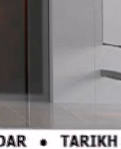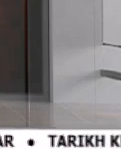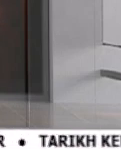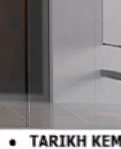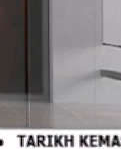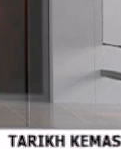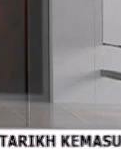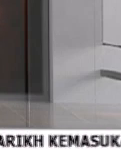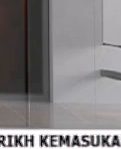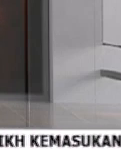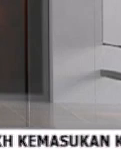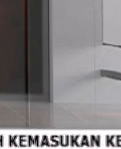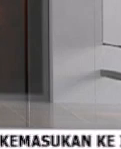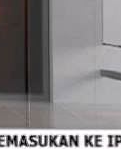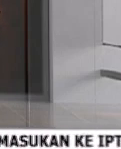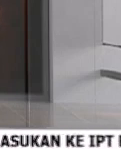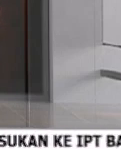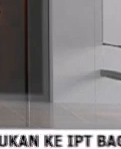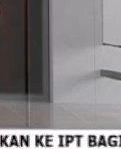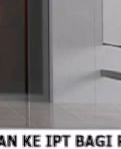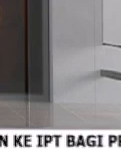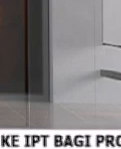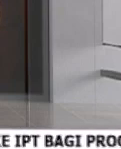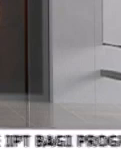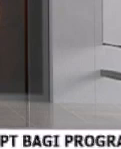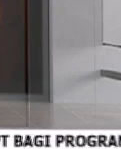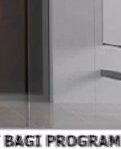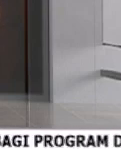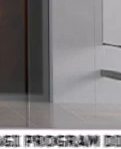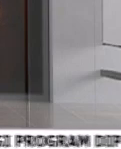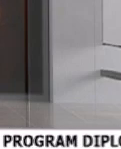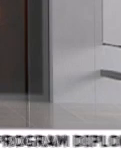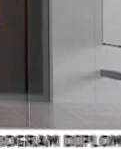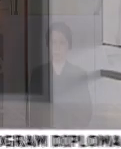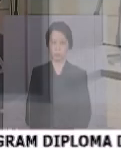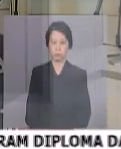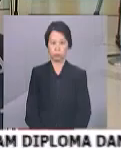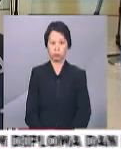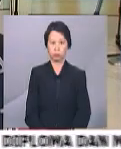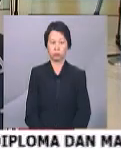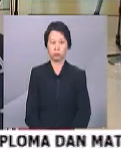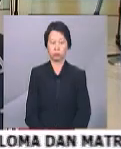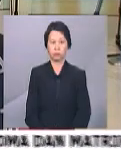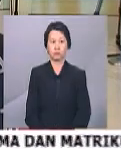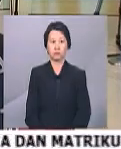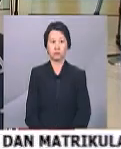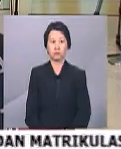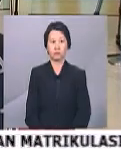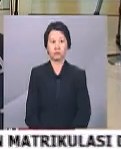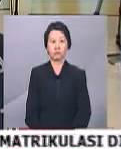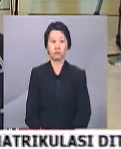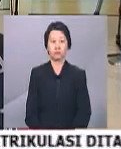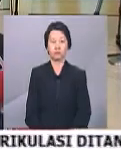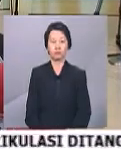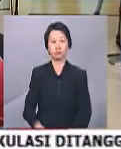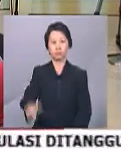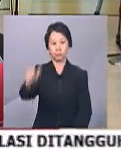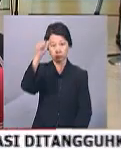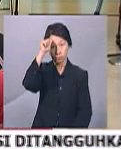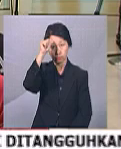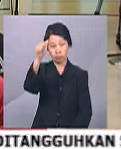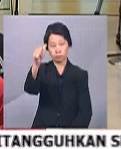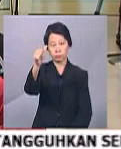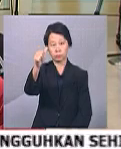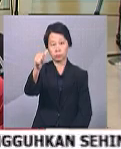dokter Muhammad razy maksud hai hai Hai assalamualaikum